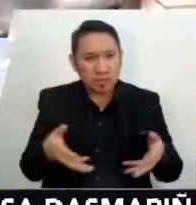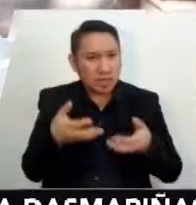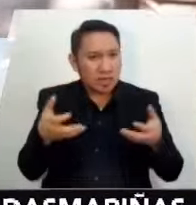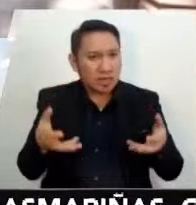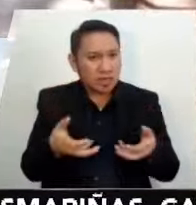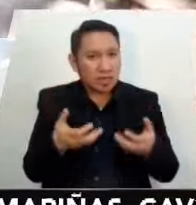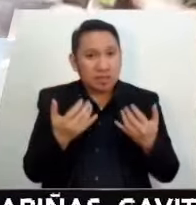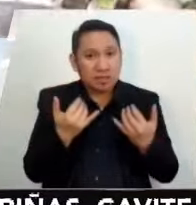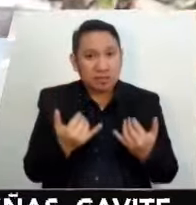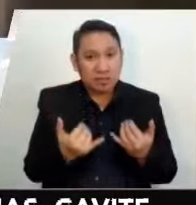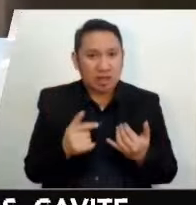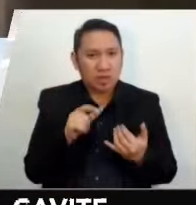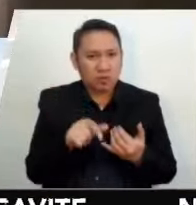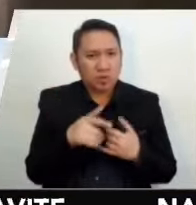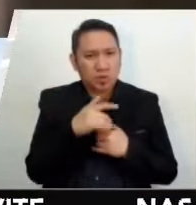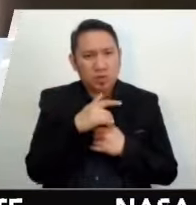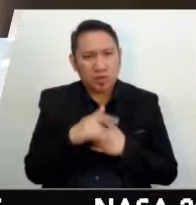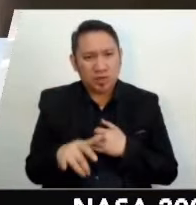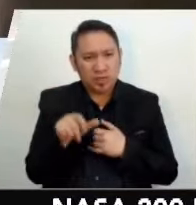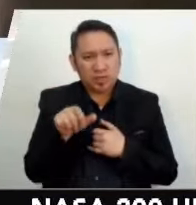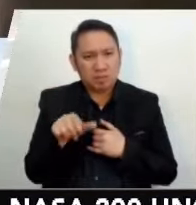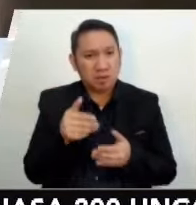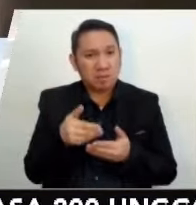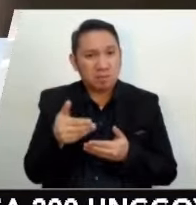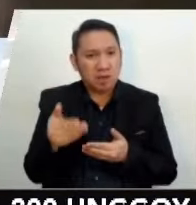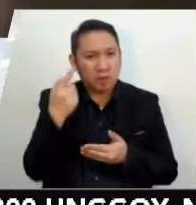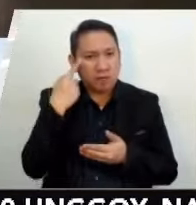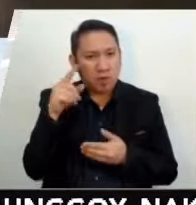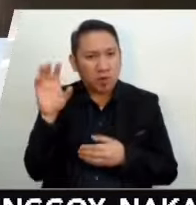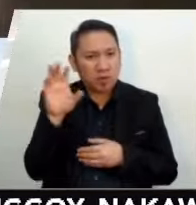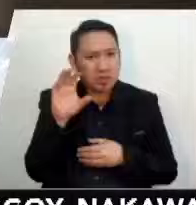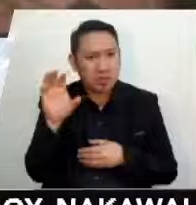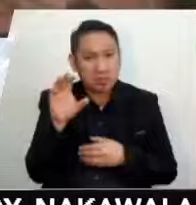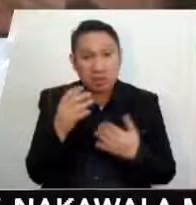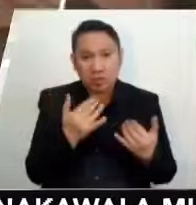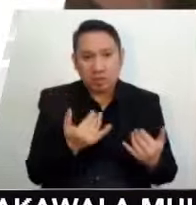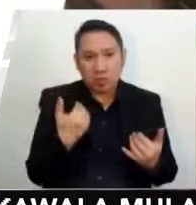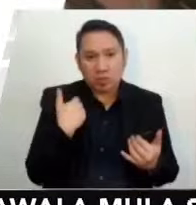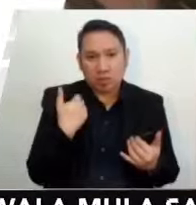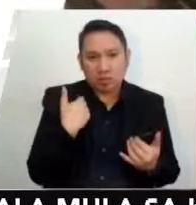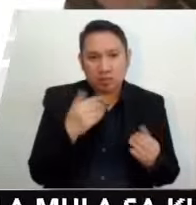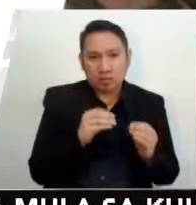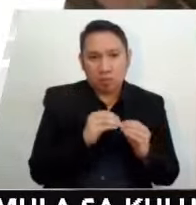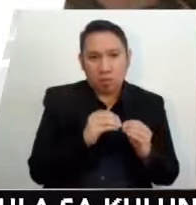panghanda sa notse Buena habang hindi pa gaanong mataas ang presyo ng mga